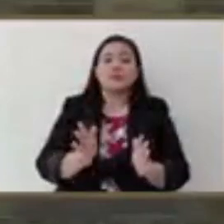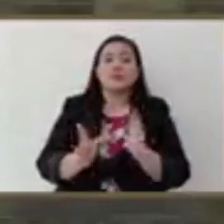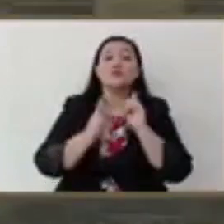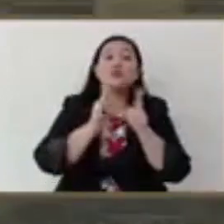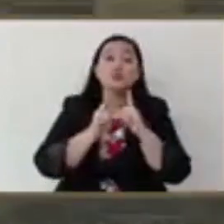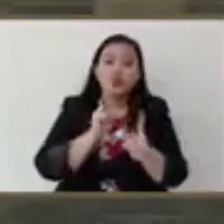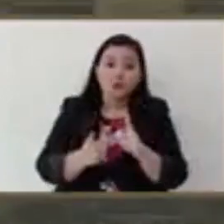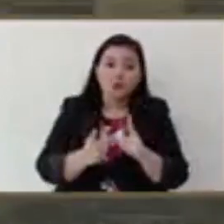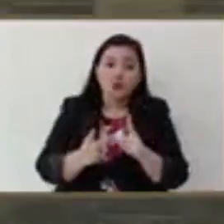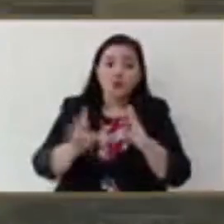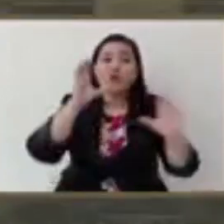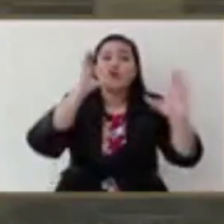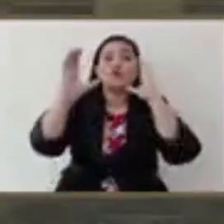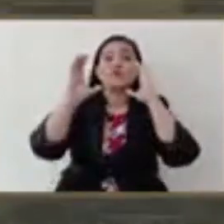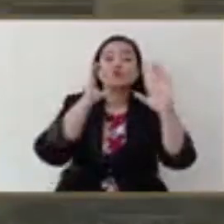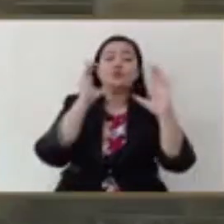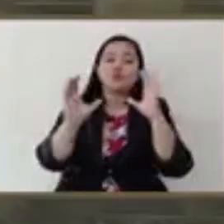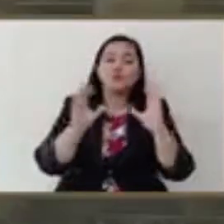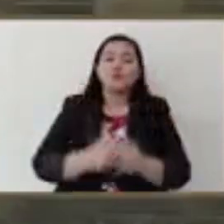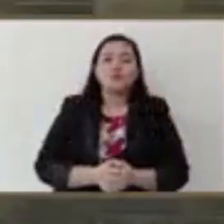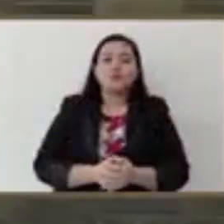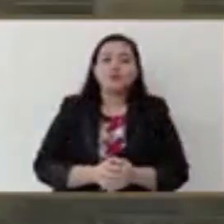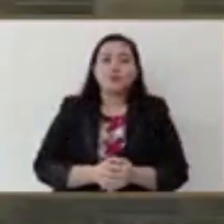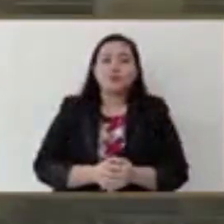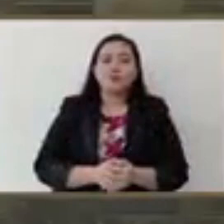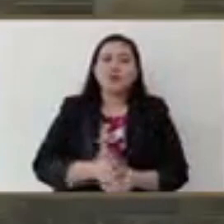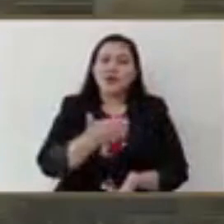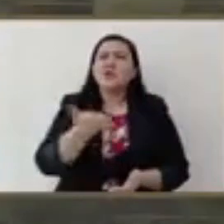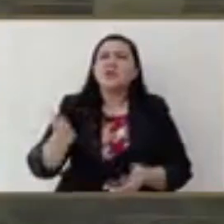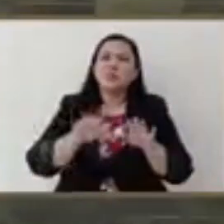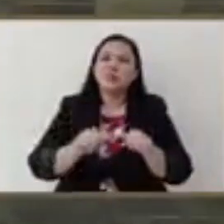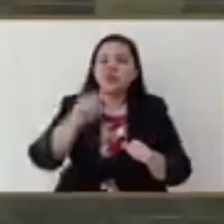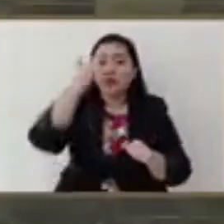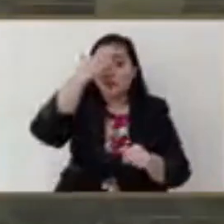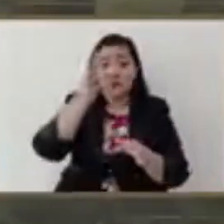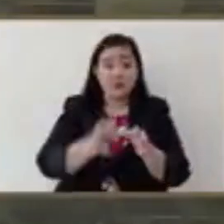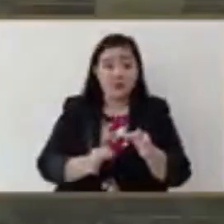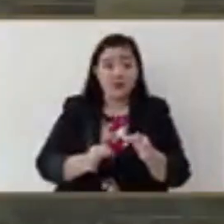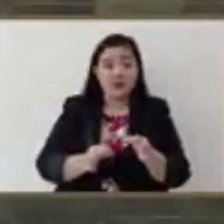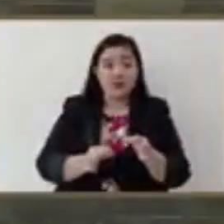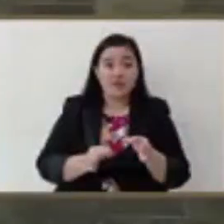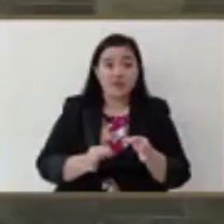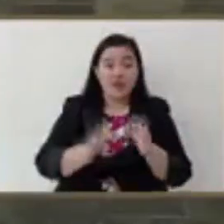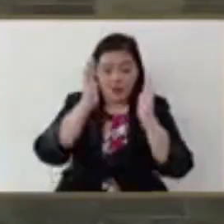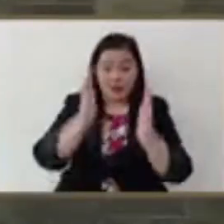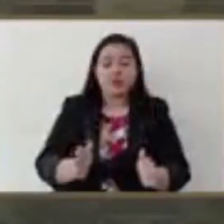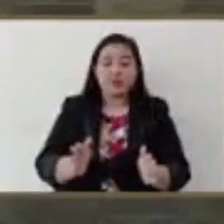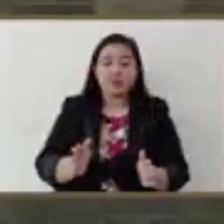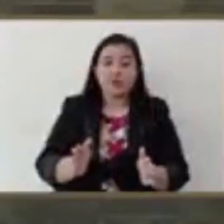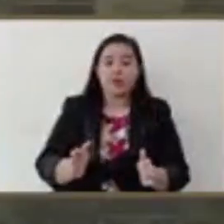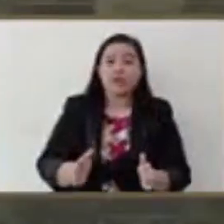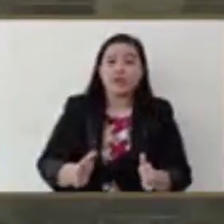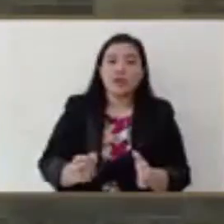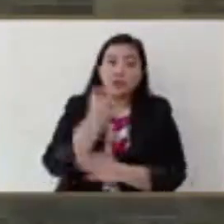makipag-usap, makipag-convert sa tao, malalaman mo ang taong yan kung sumasagana yan sa salita ng Diyos. Sapagkat ang lalabas sa